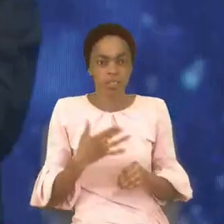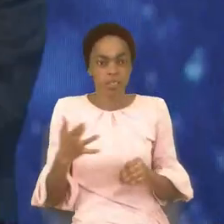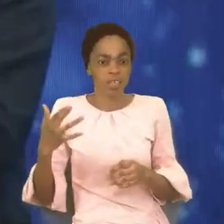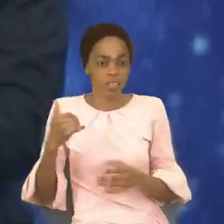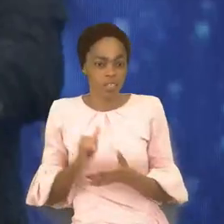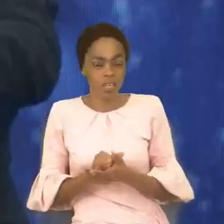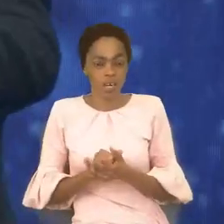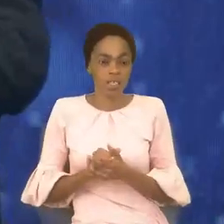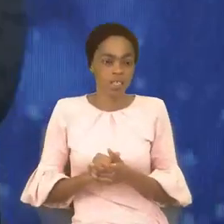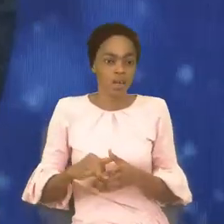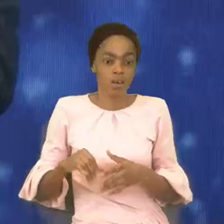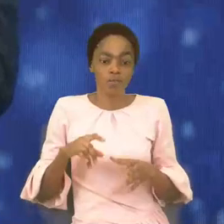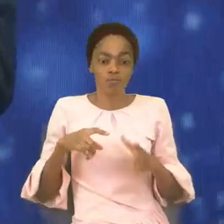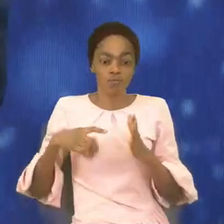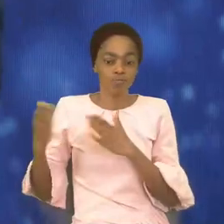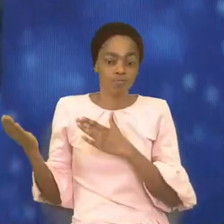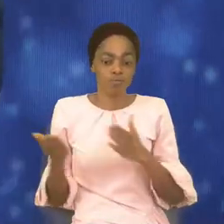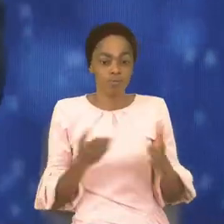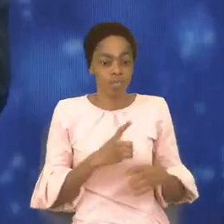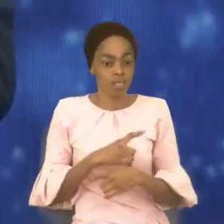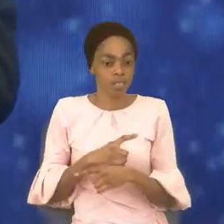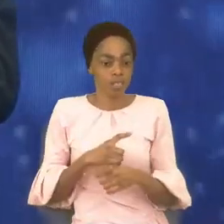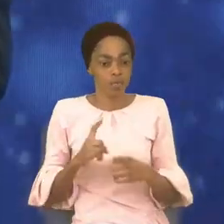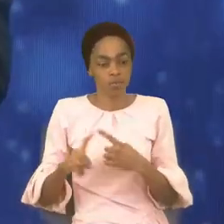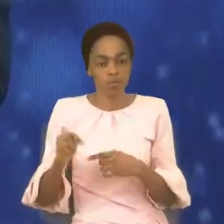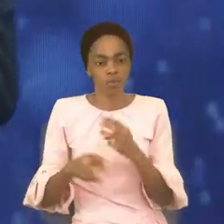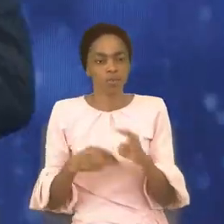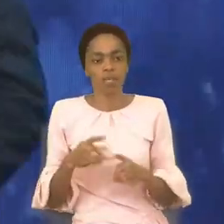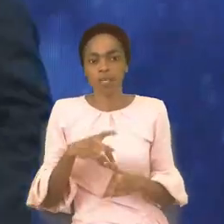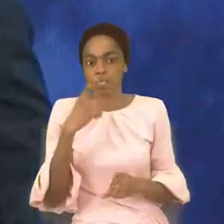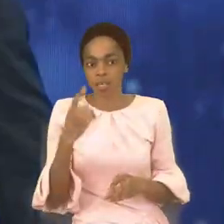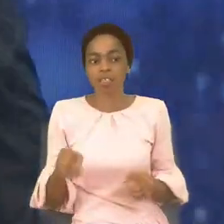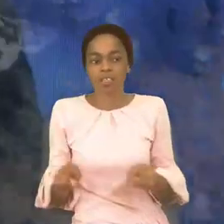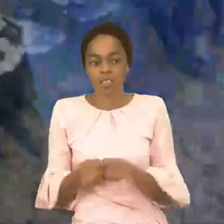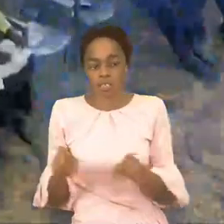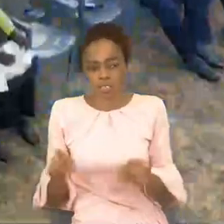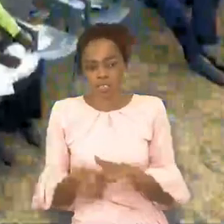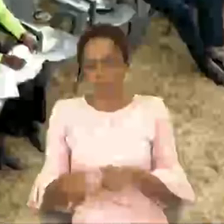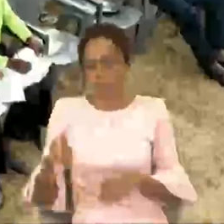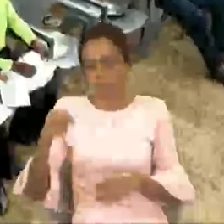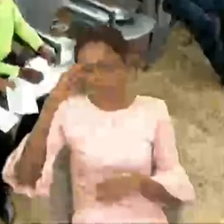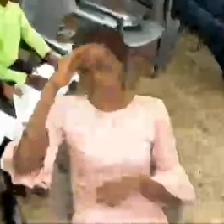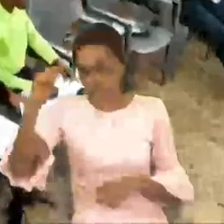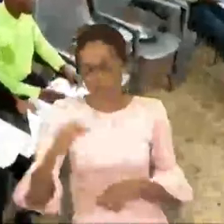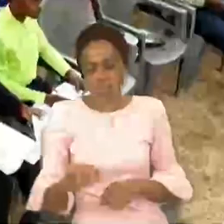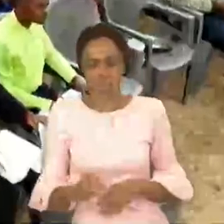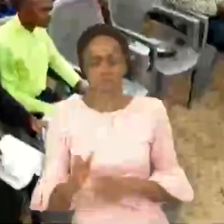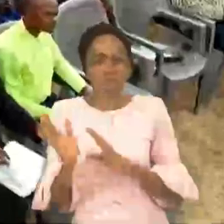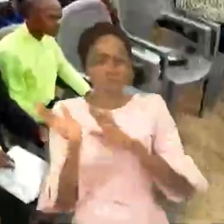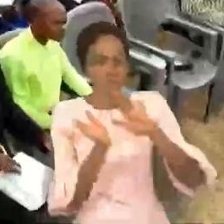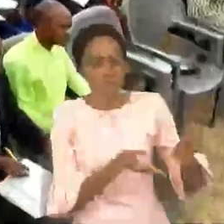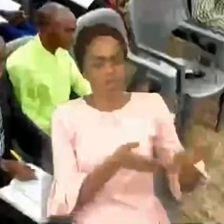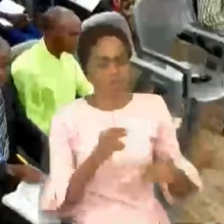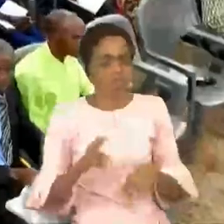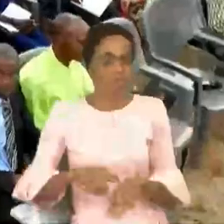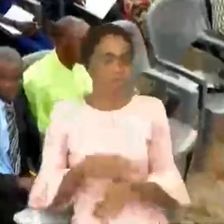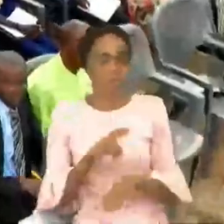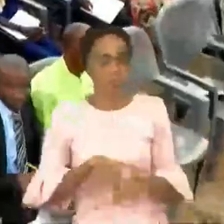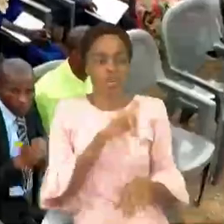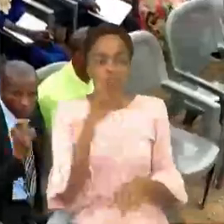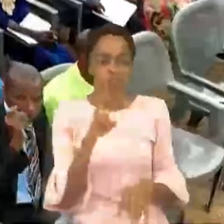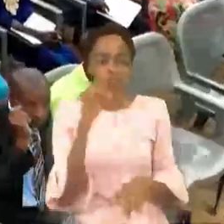les projette au monde. Et de même les hommes, abandonnant l'usage naturel de la femme, se